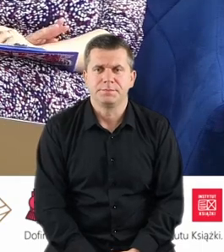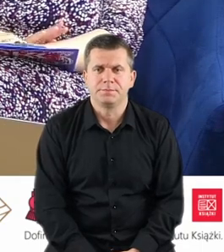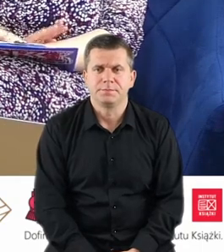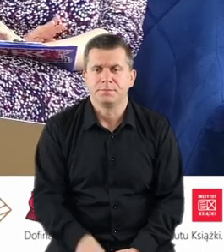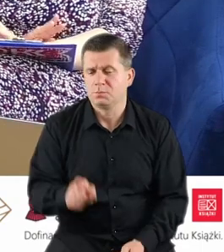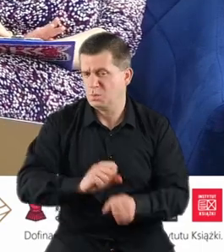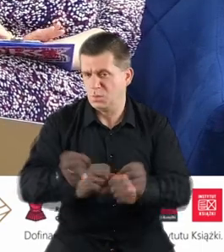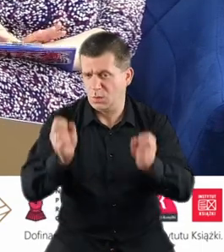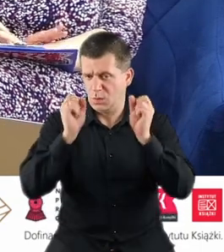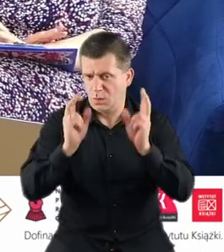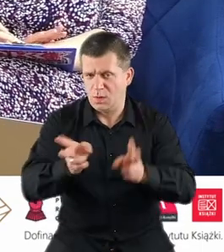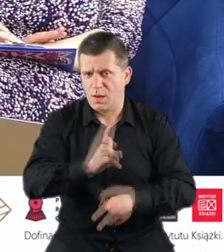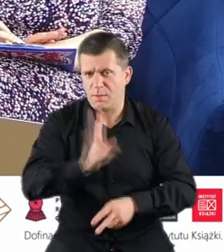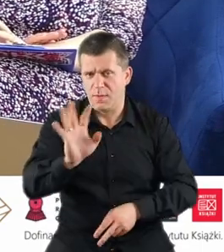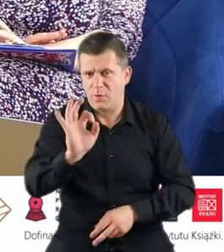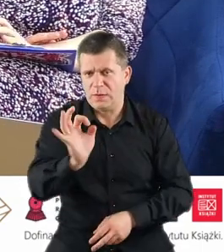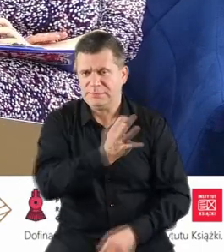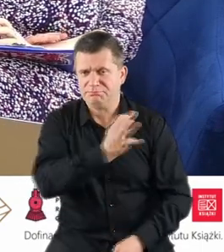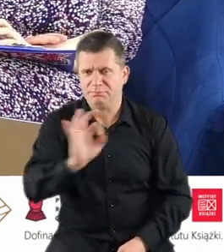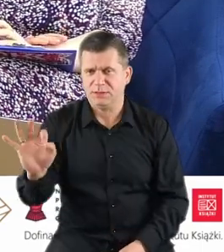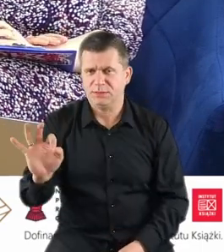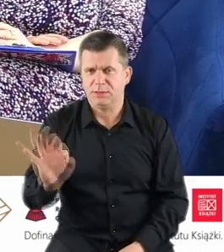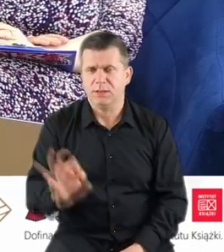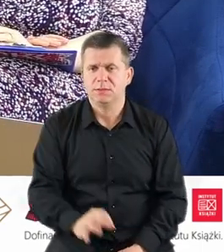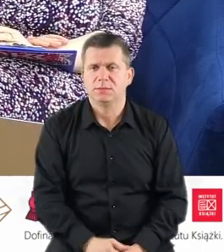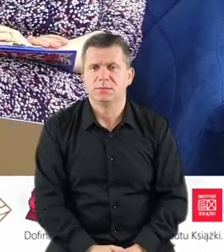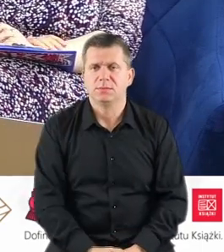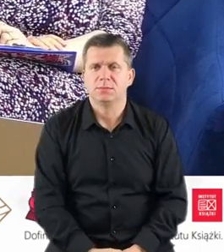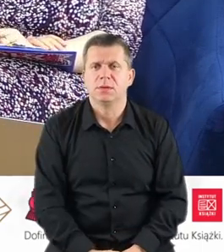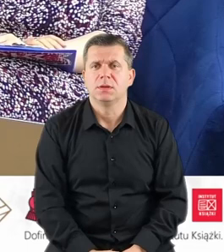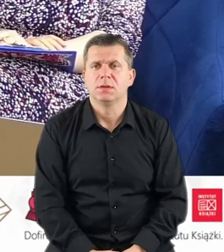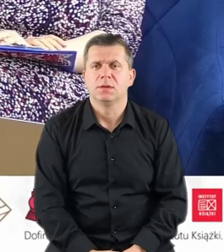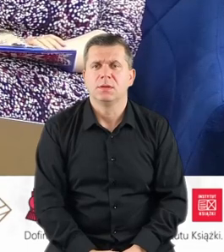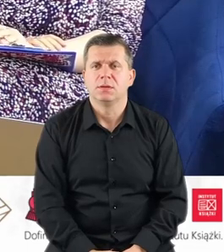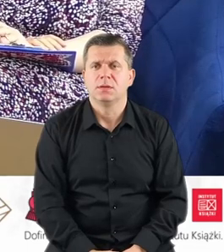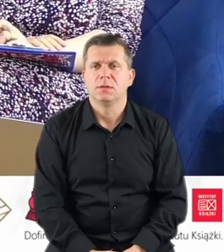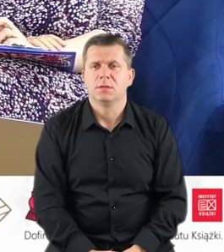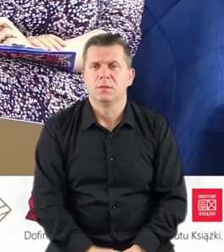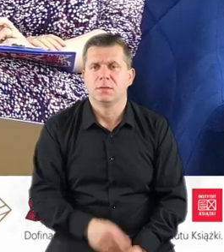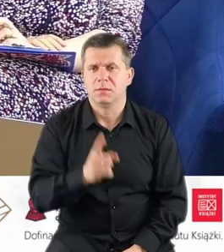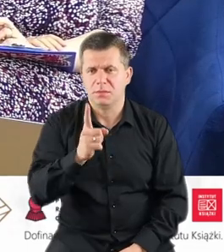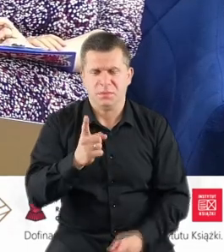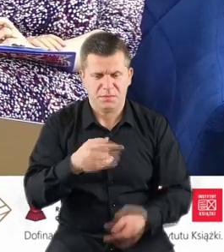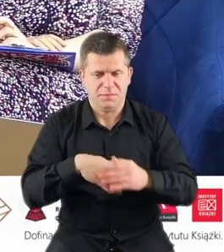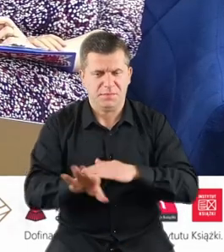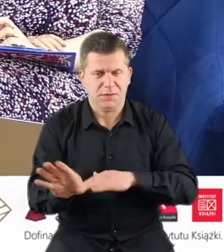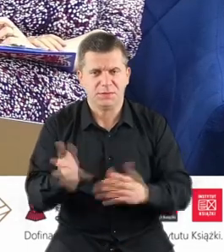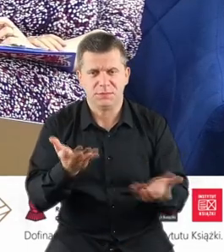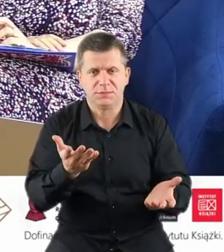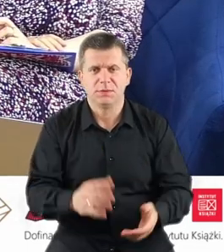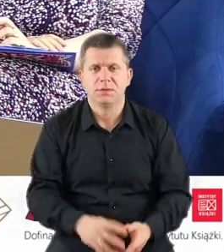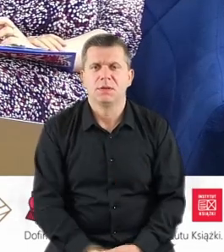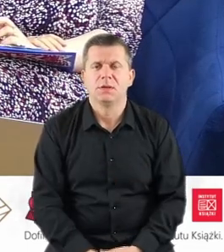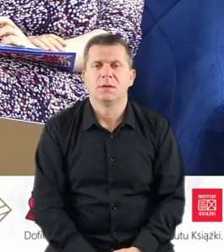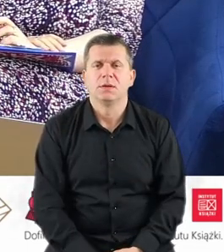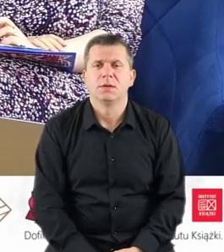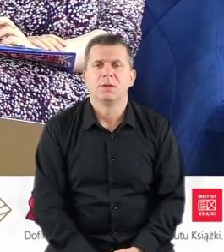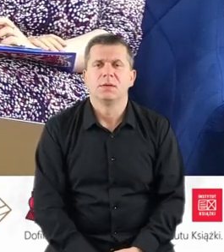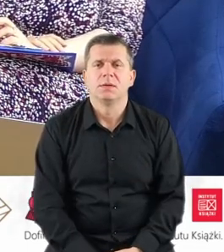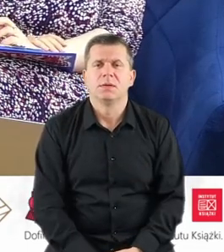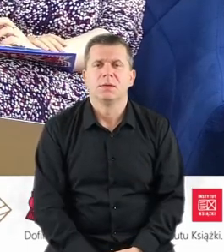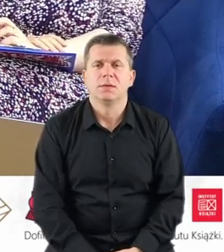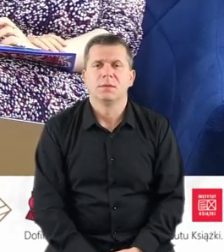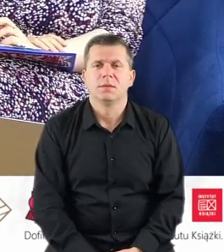To jest ok, każdy ma swoją specjalizację, jakąś, z której też nie wychodzi, ale pan wyszedł poza tą swoją strefę komfortu i postanowił